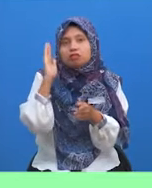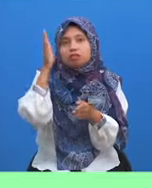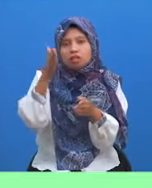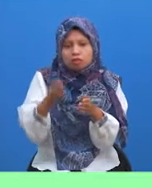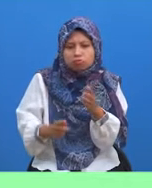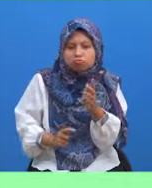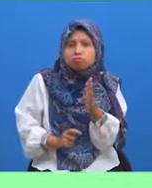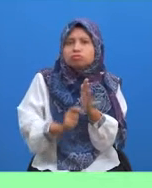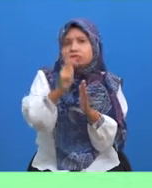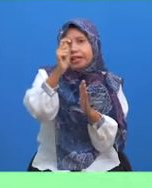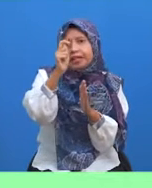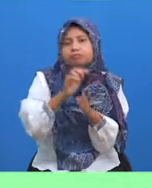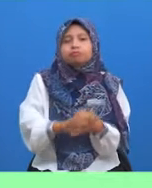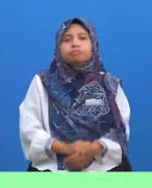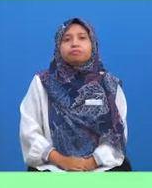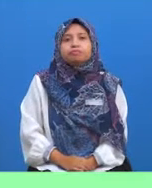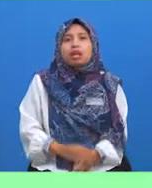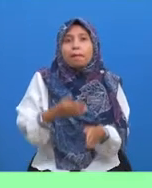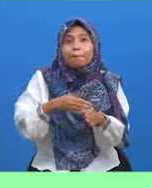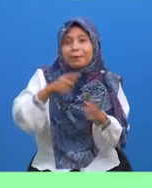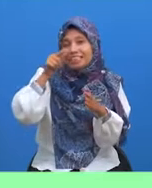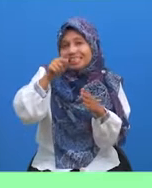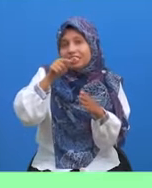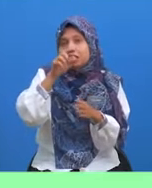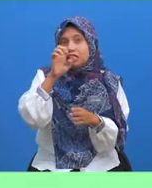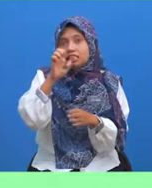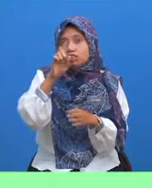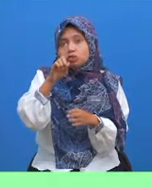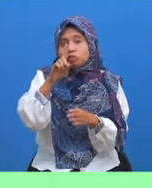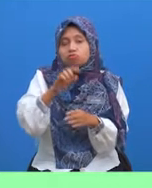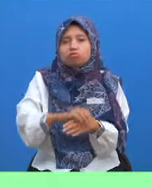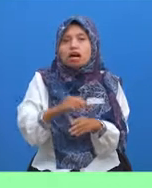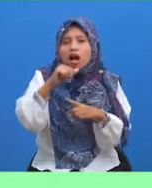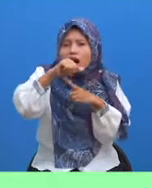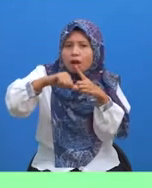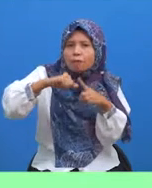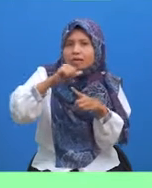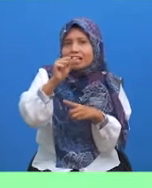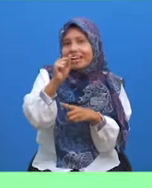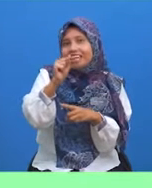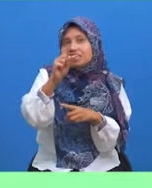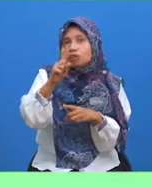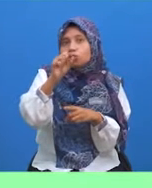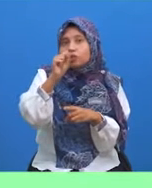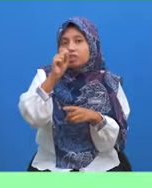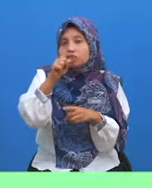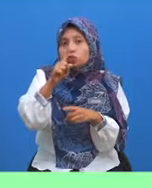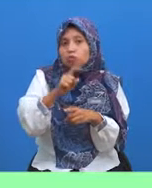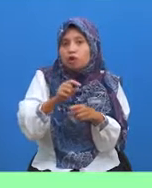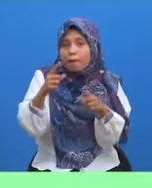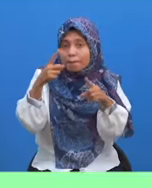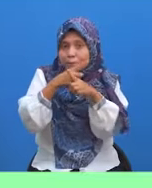yang baru pada titik I1 apabila Halo S1 S1 bersilang dengan kelok